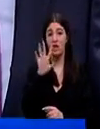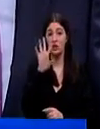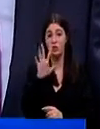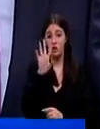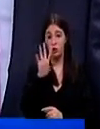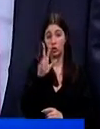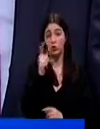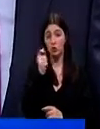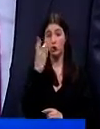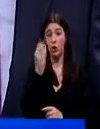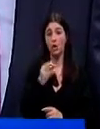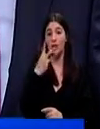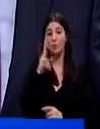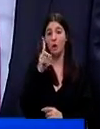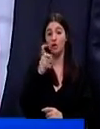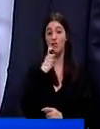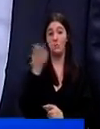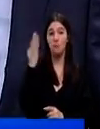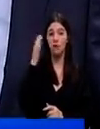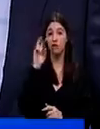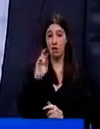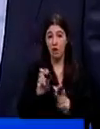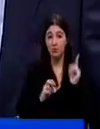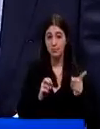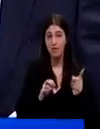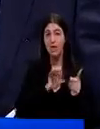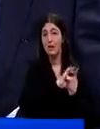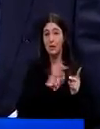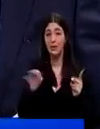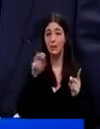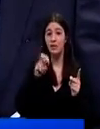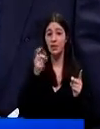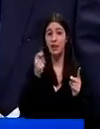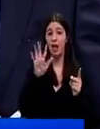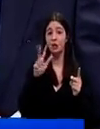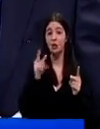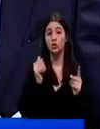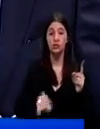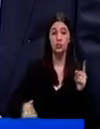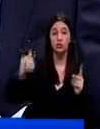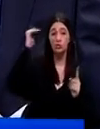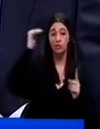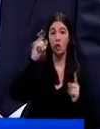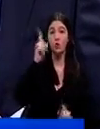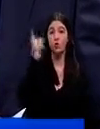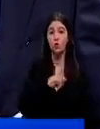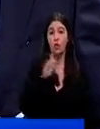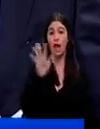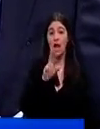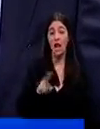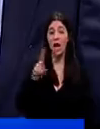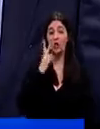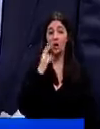olan 2019 yılı başındaki kuru tam 8 lira 53 kuruşa yükseltti. %57